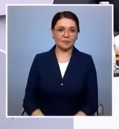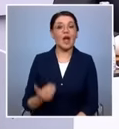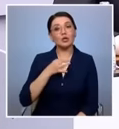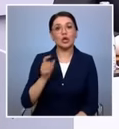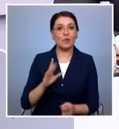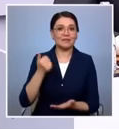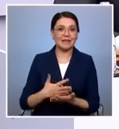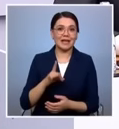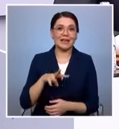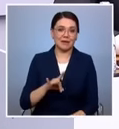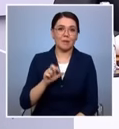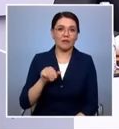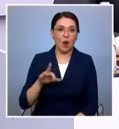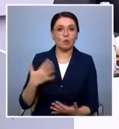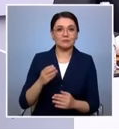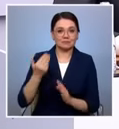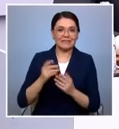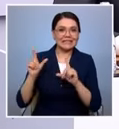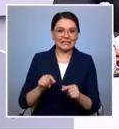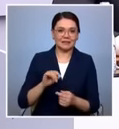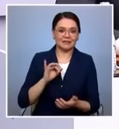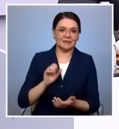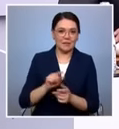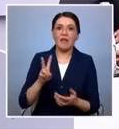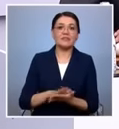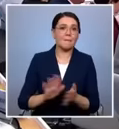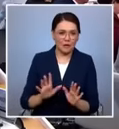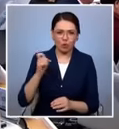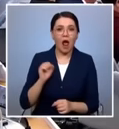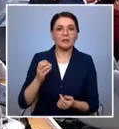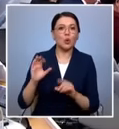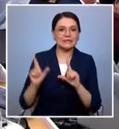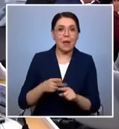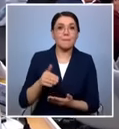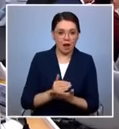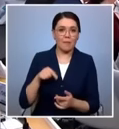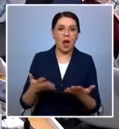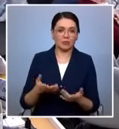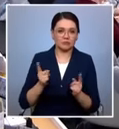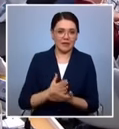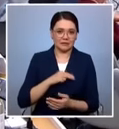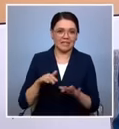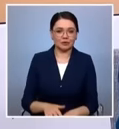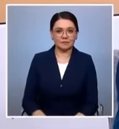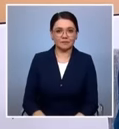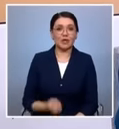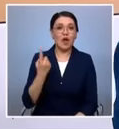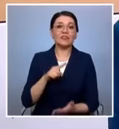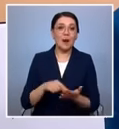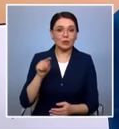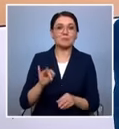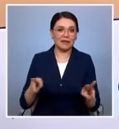Салавату Юлаеву. Проблему Хабиров назвал паникой на пустом месте. А защиту памятника от варвара